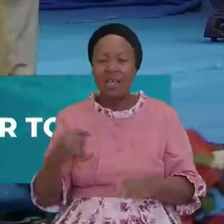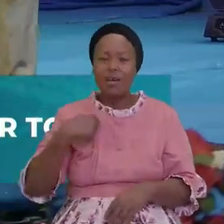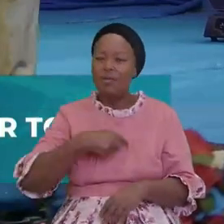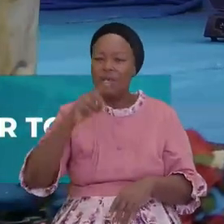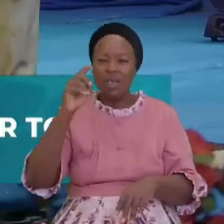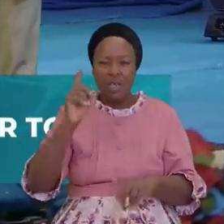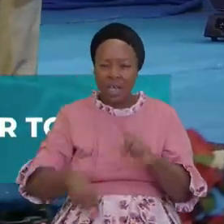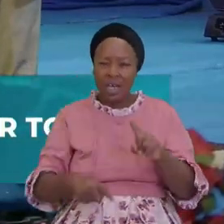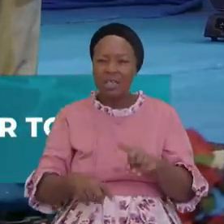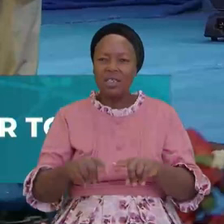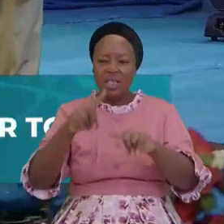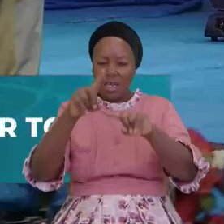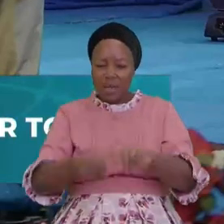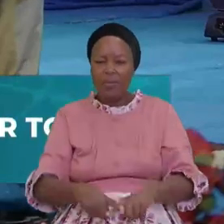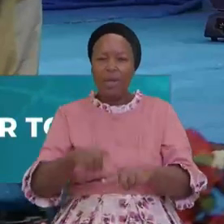menteur.